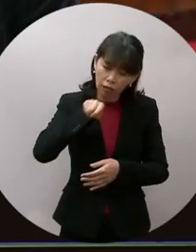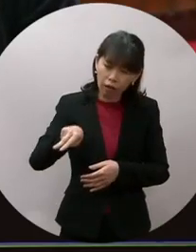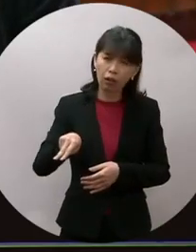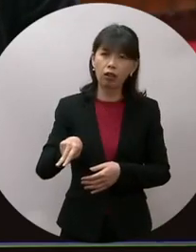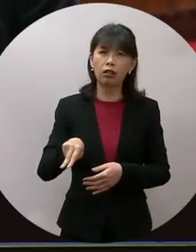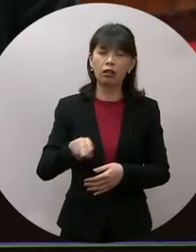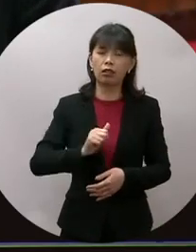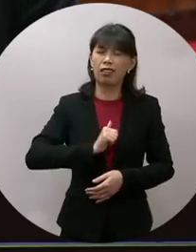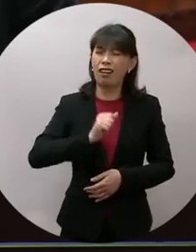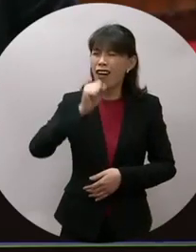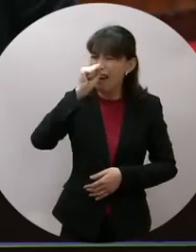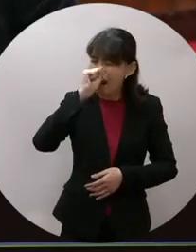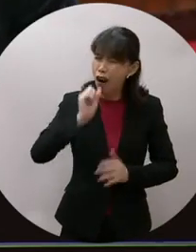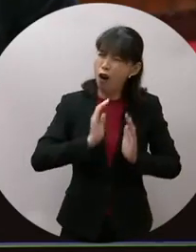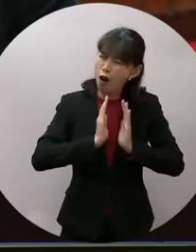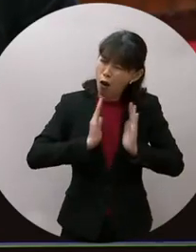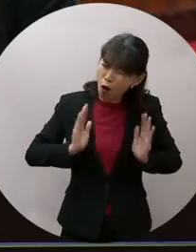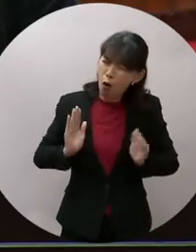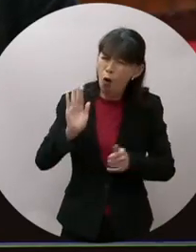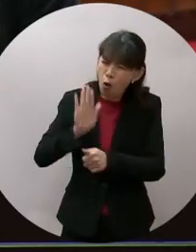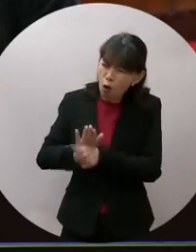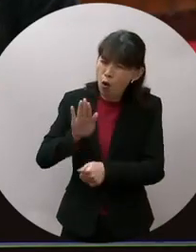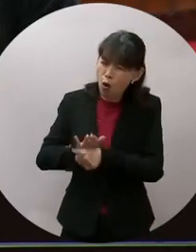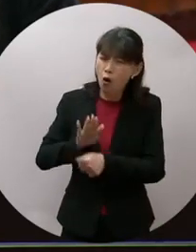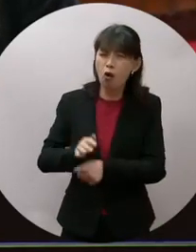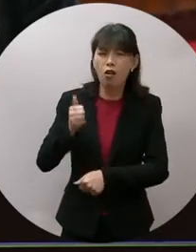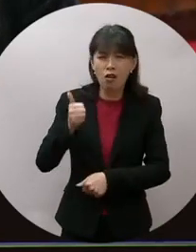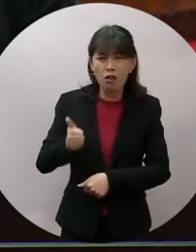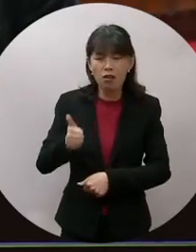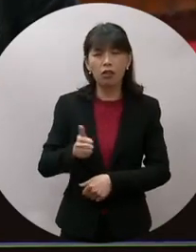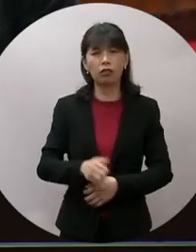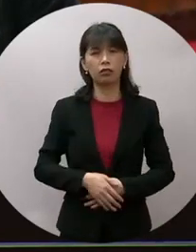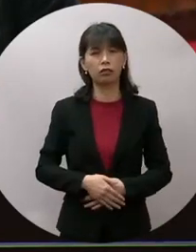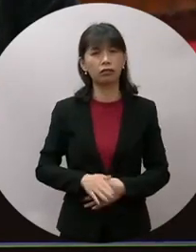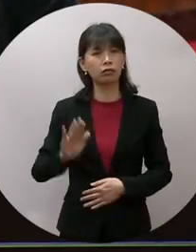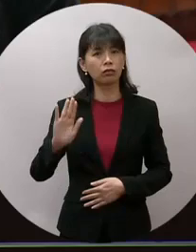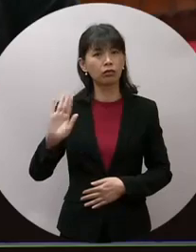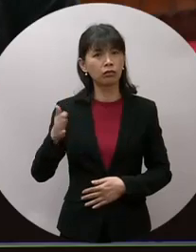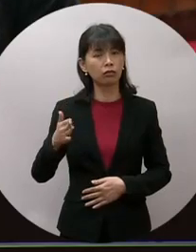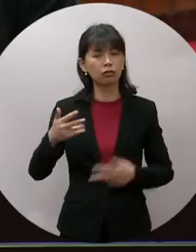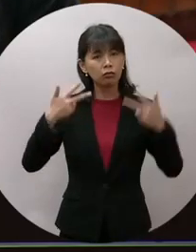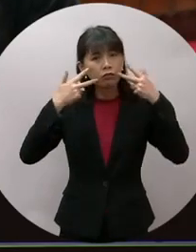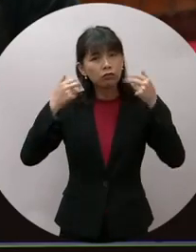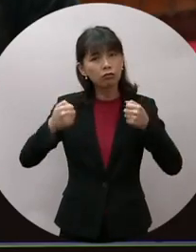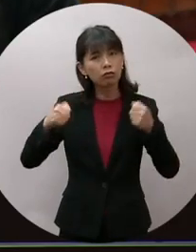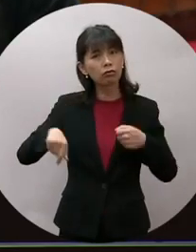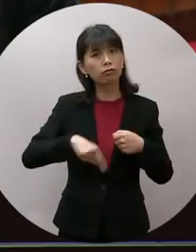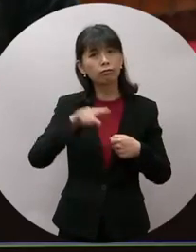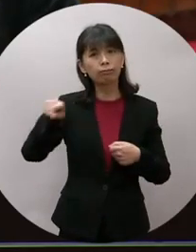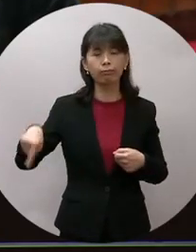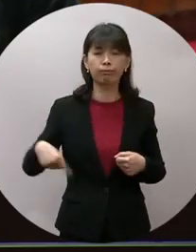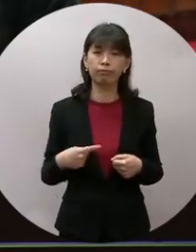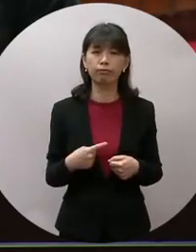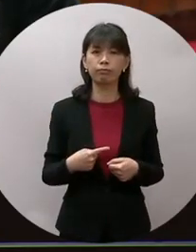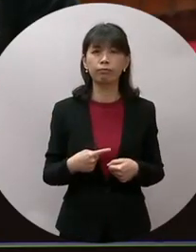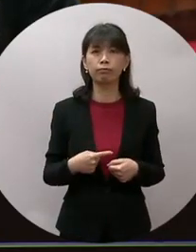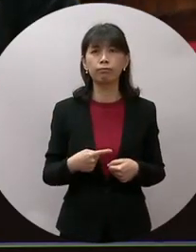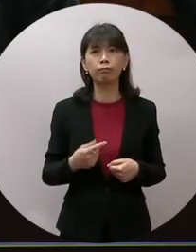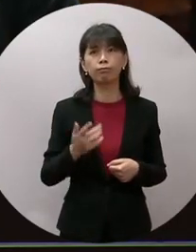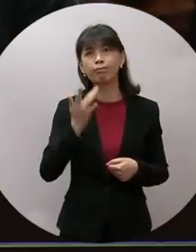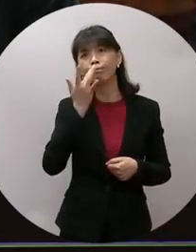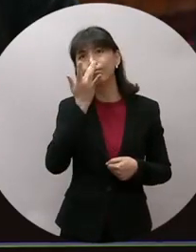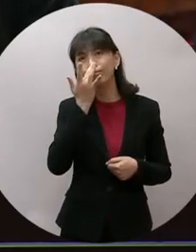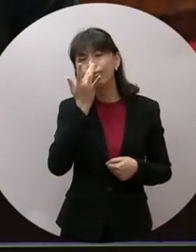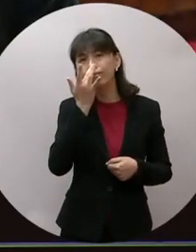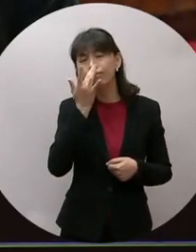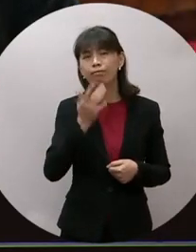非常善意、非常友好的，但是我们的族人他深陷在会不会是